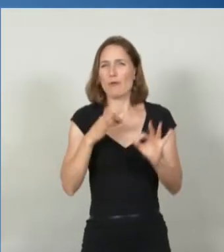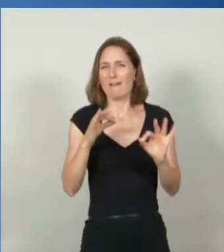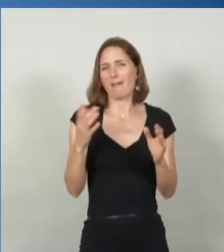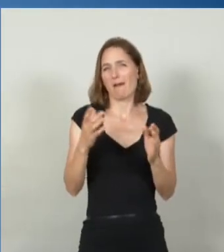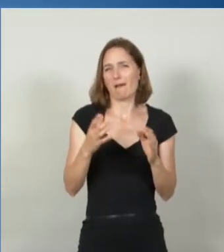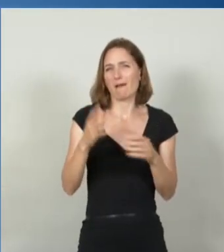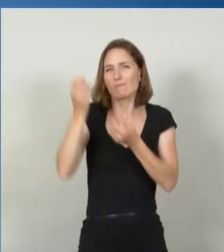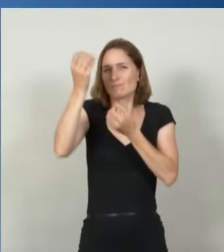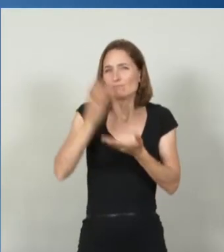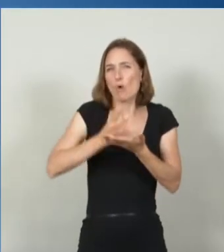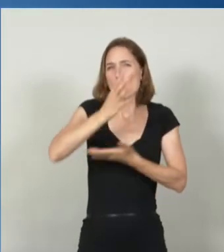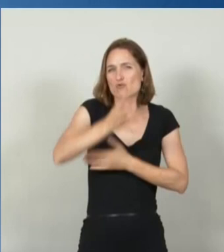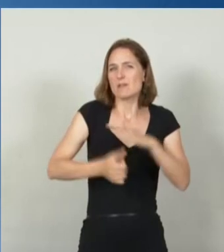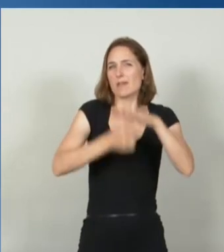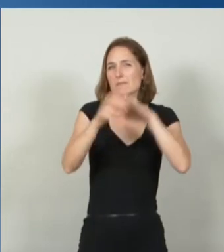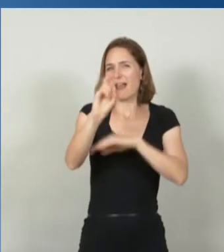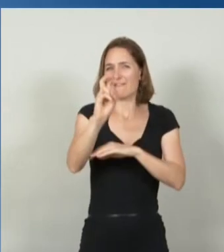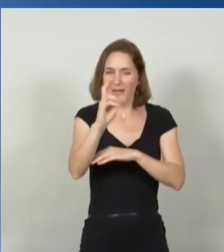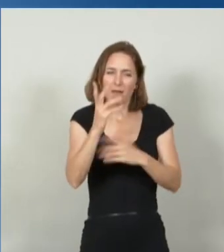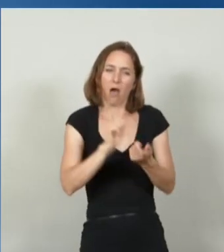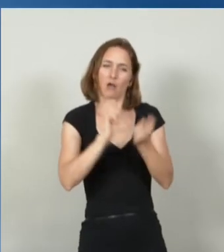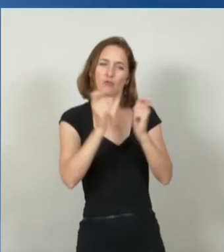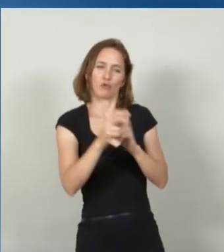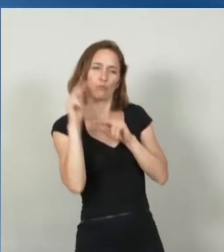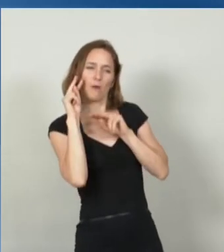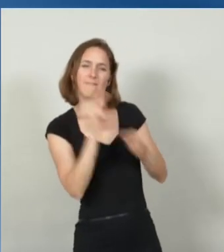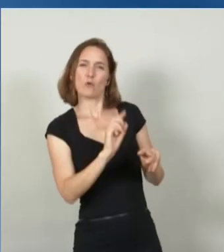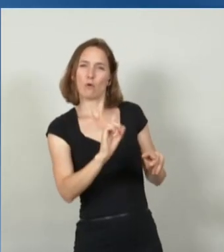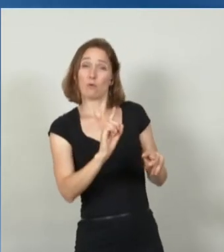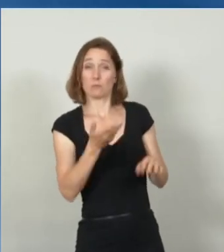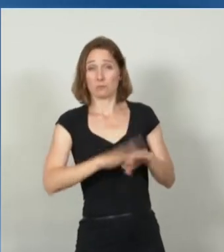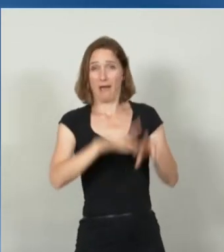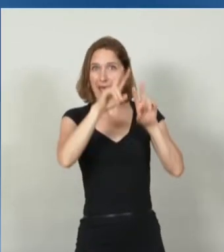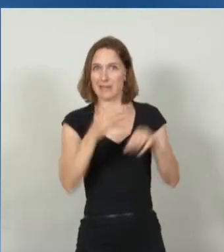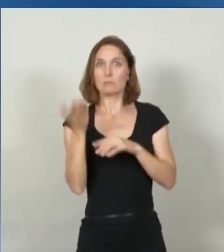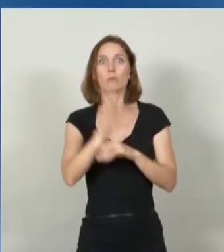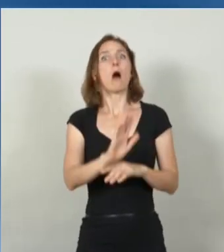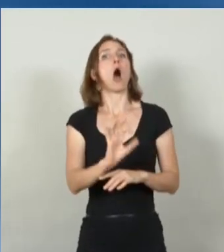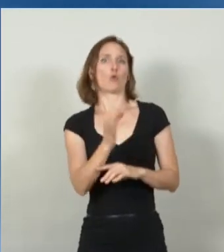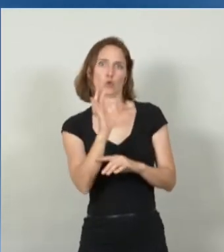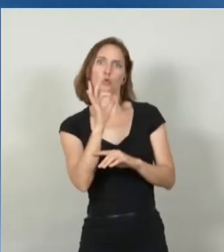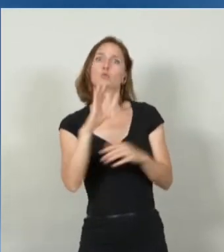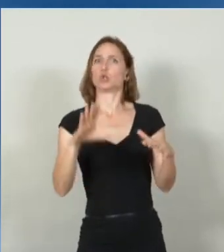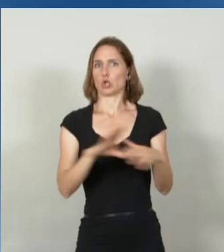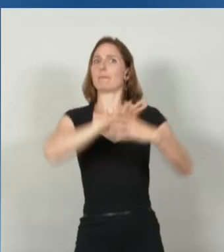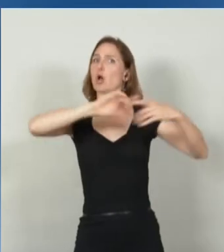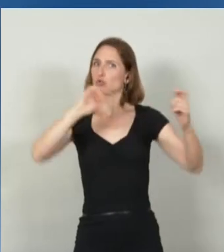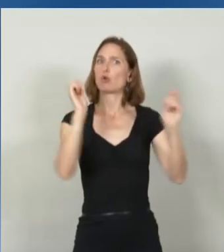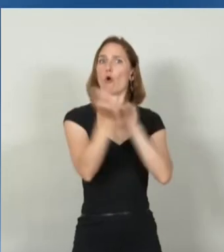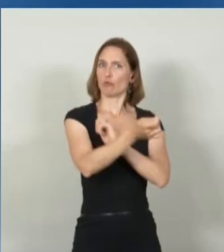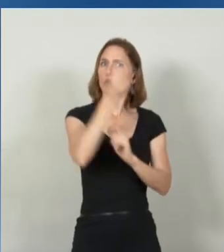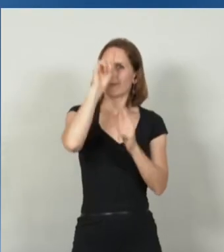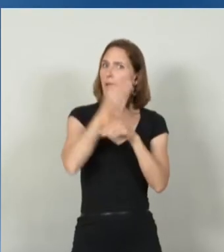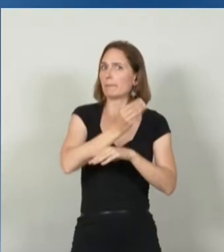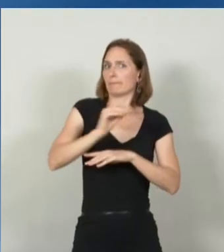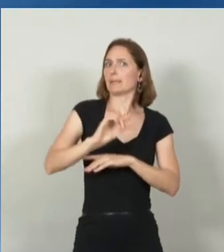alors que l'analyse estime qu'elle a carrément changé quoi vraiment c'est incroyable on ne parle plus d'insécurité pour Grenoble pour eux dans